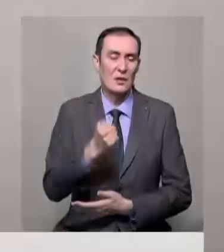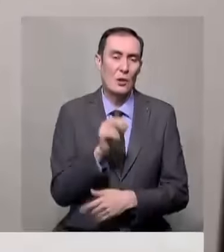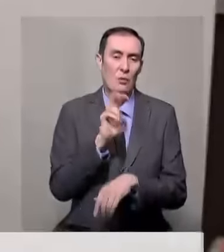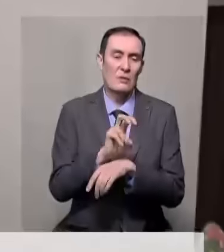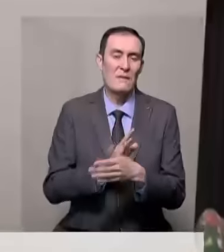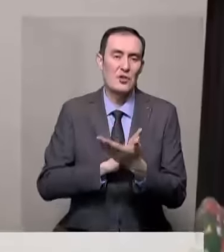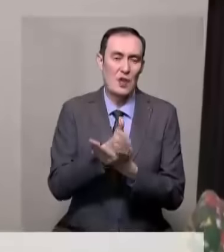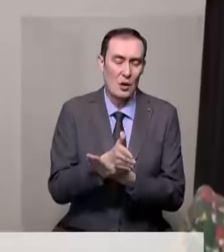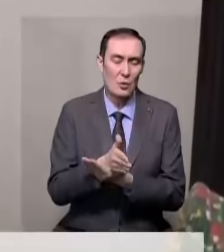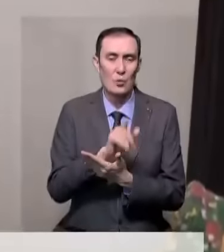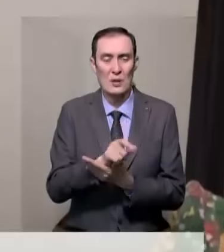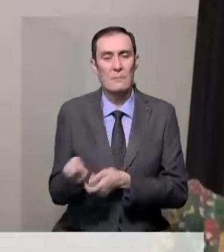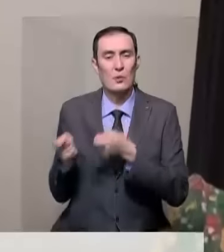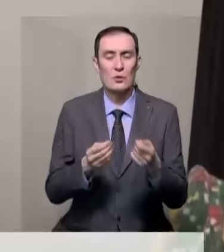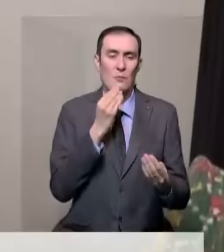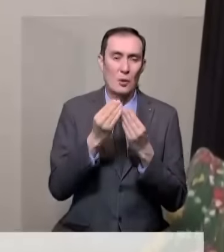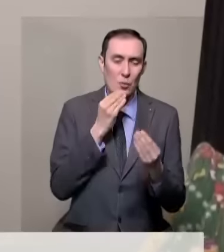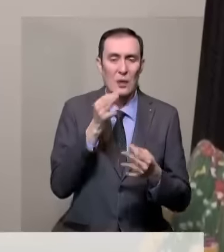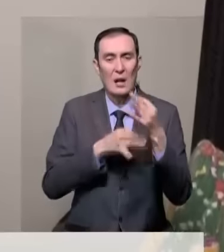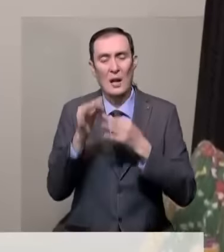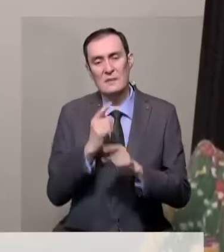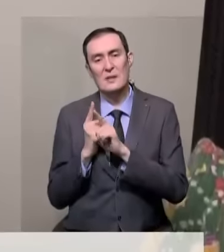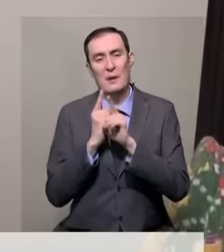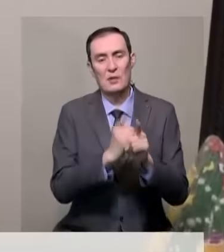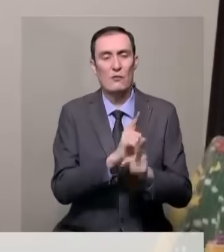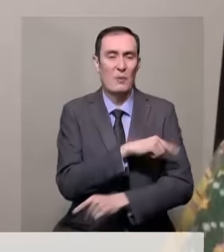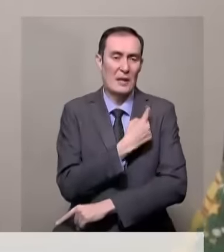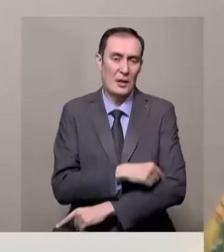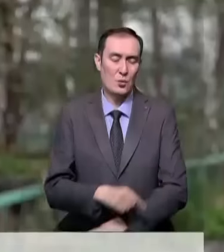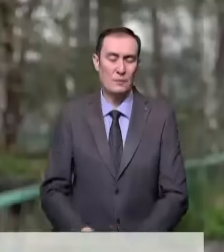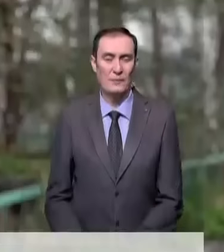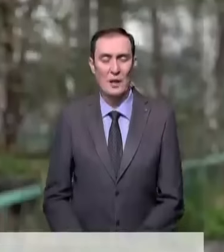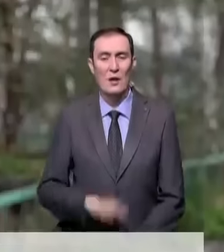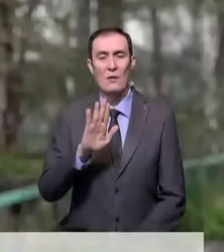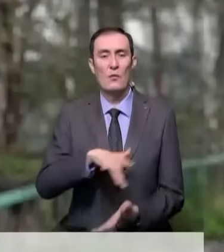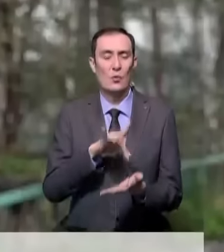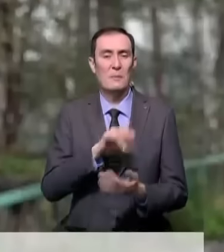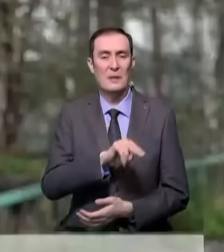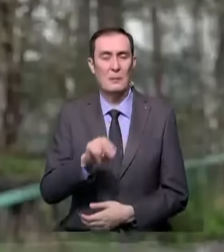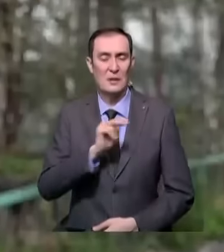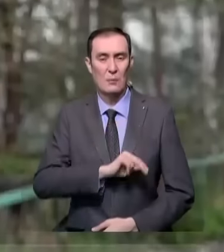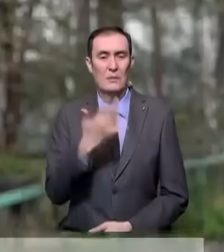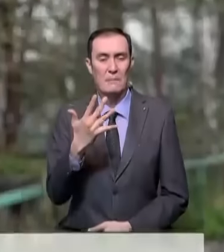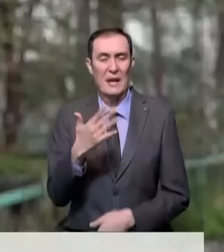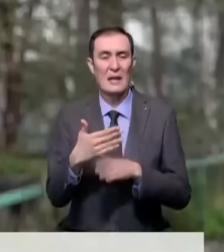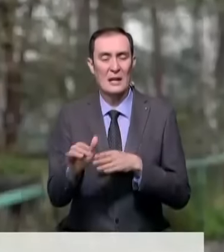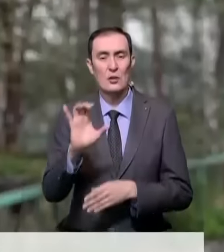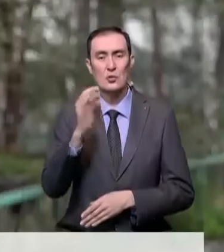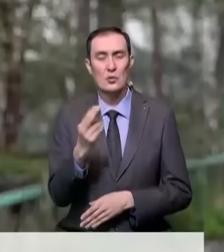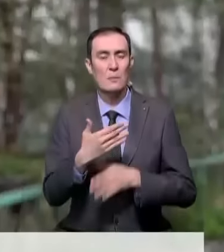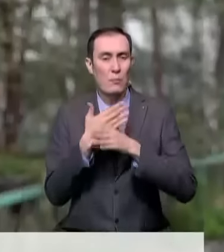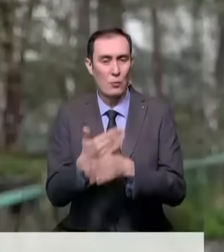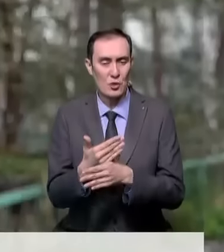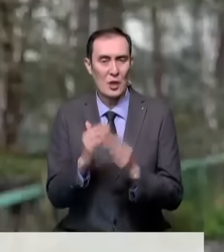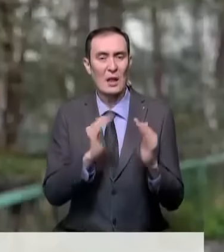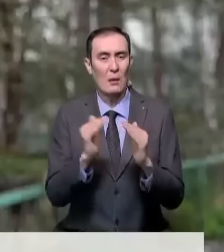навещают своих подопечных, приносят продукты, лекарства, сопровождают в поликлинике. В городе Петропавловск функционирует 5 отделений социальной помощи